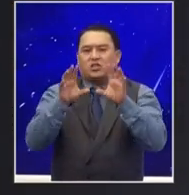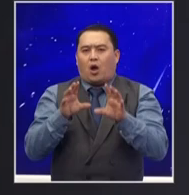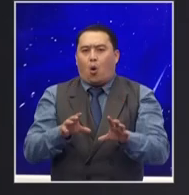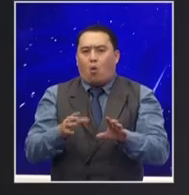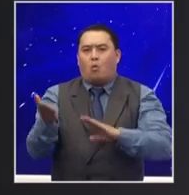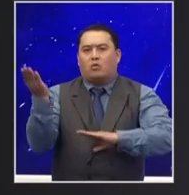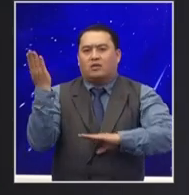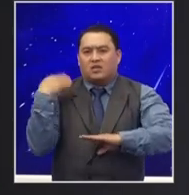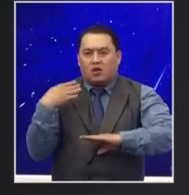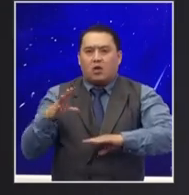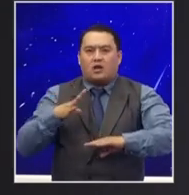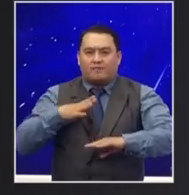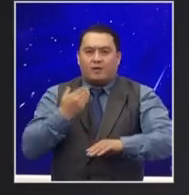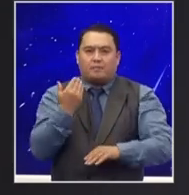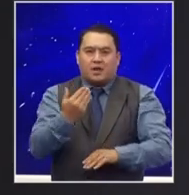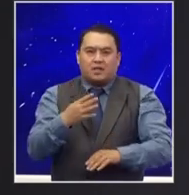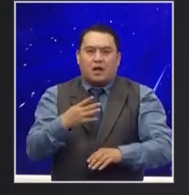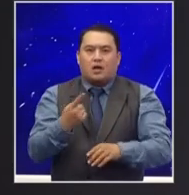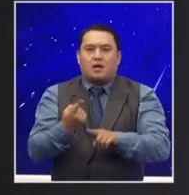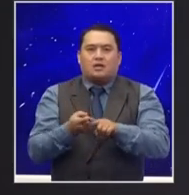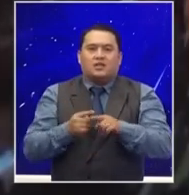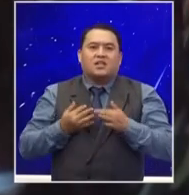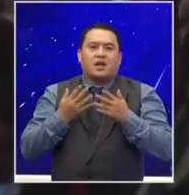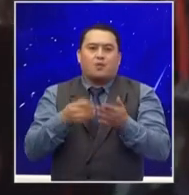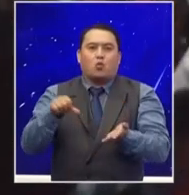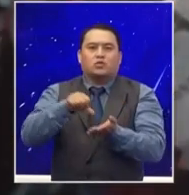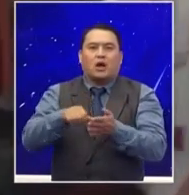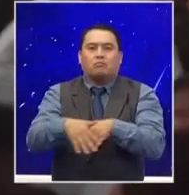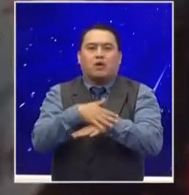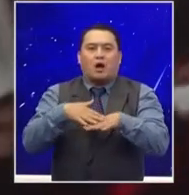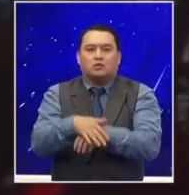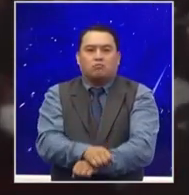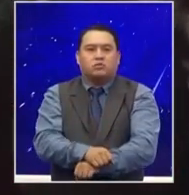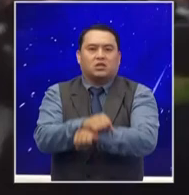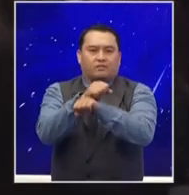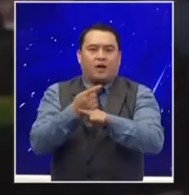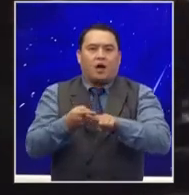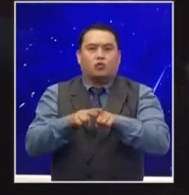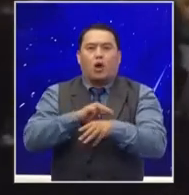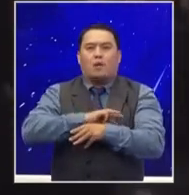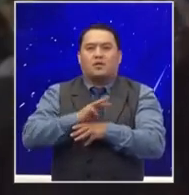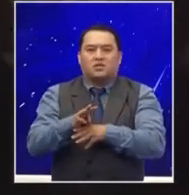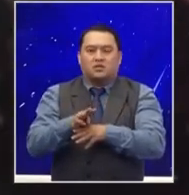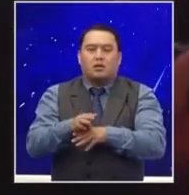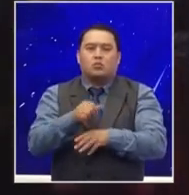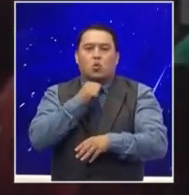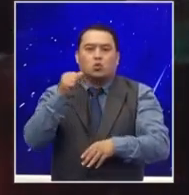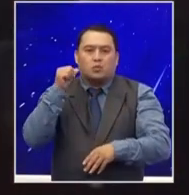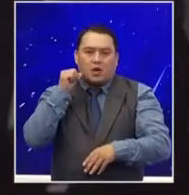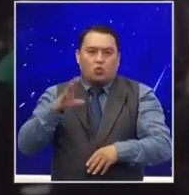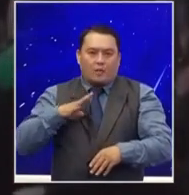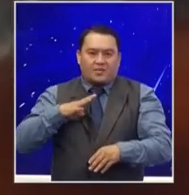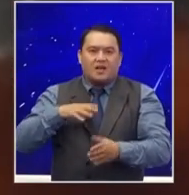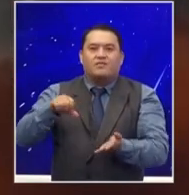при Аугусто Пиночете, была одним из требований участников массовых протестов, которые охватили страну в